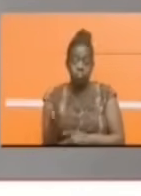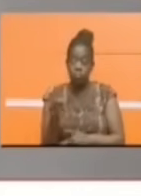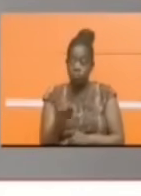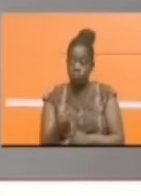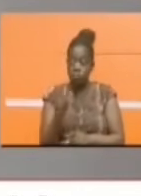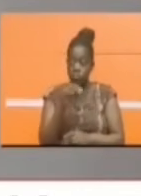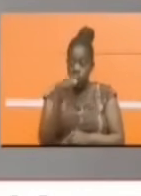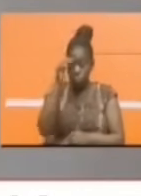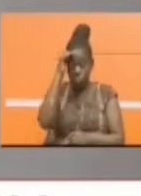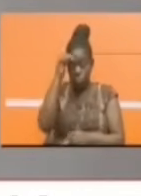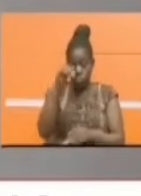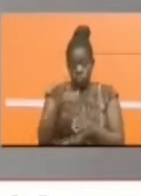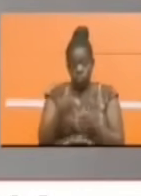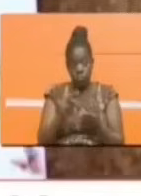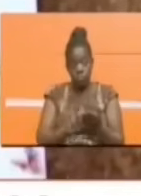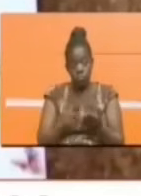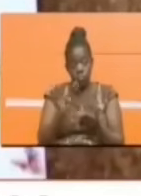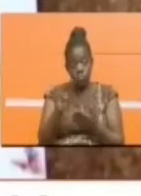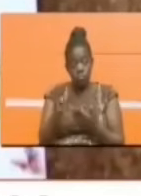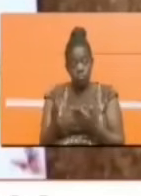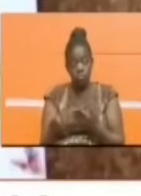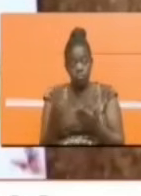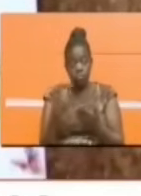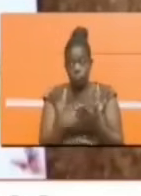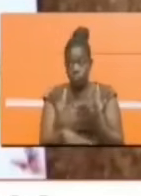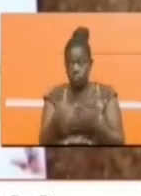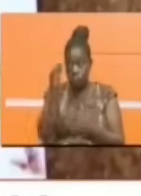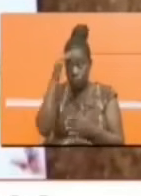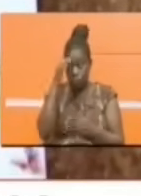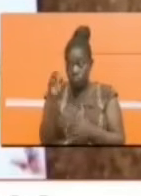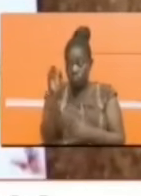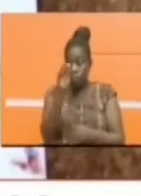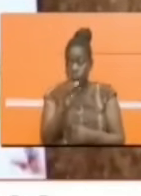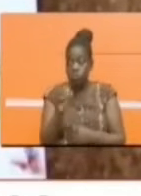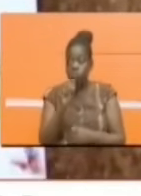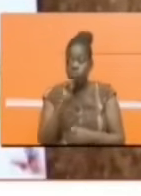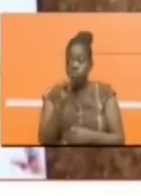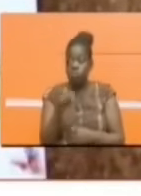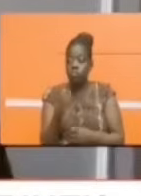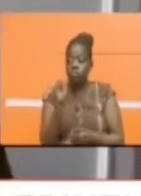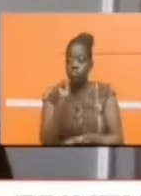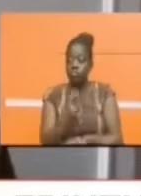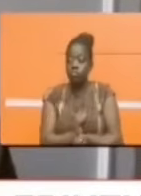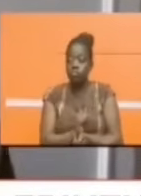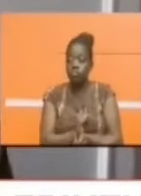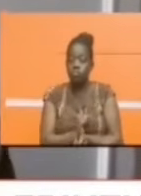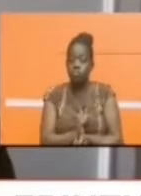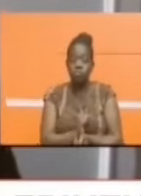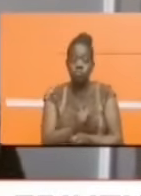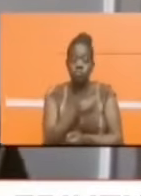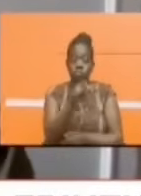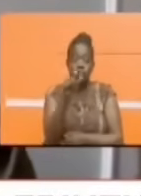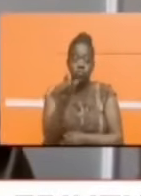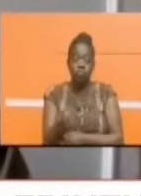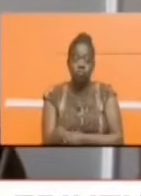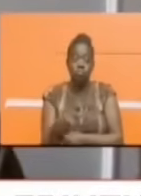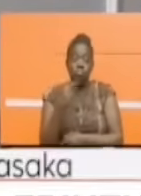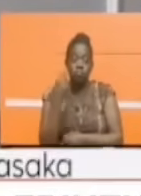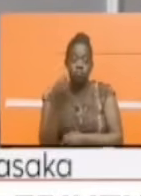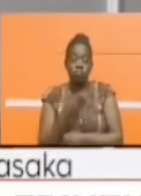omwagiza police mtujye masika twakasirie ategeza nga police bayiga katende abunani bwe ero muntu ye nine na